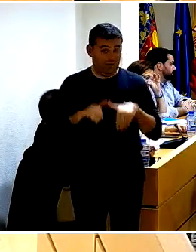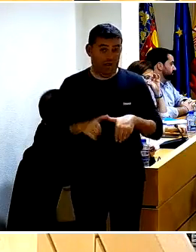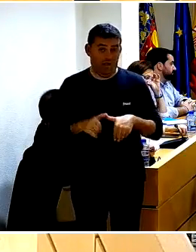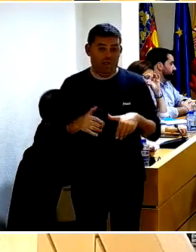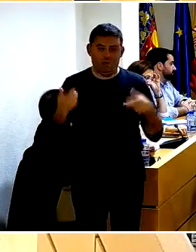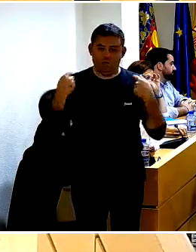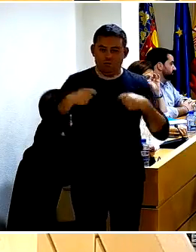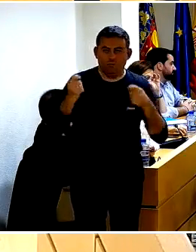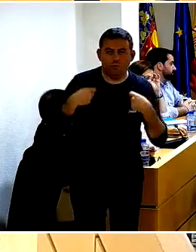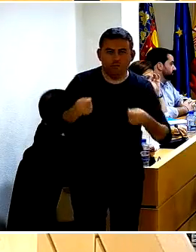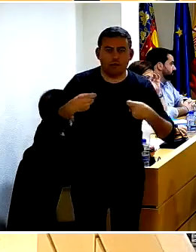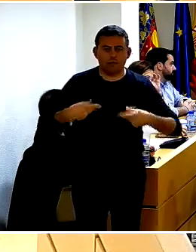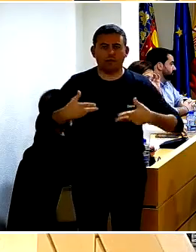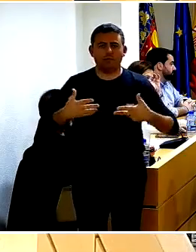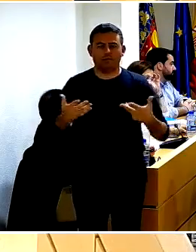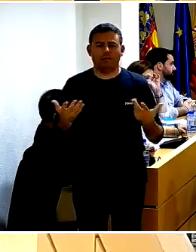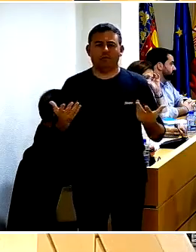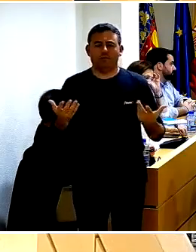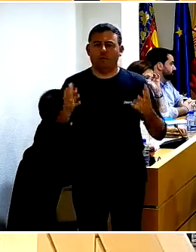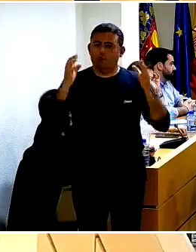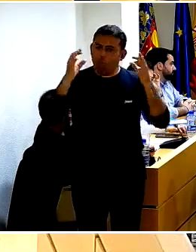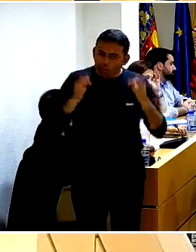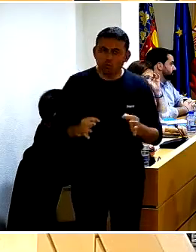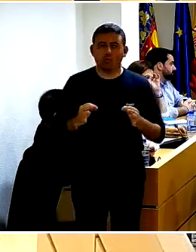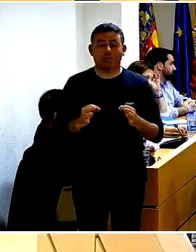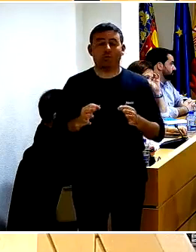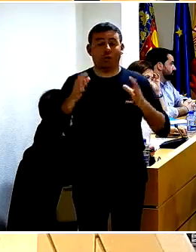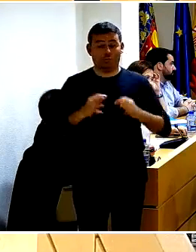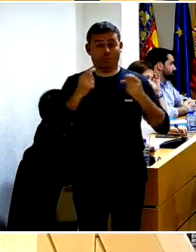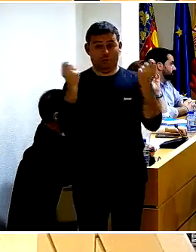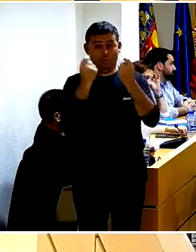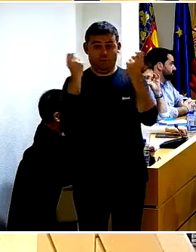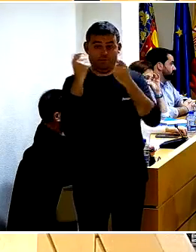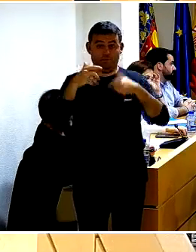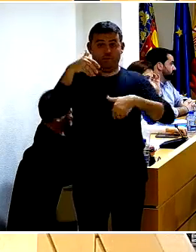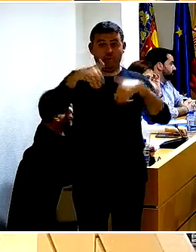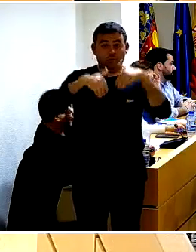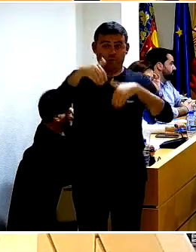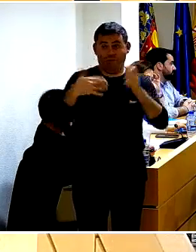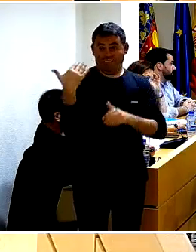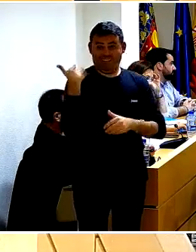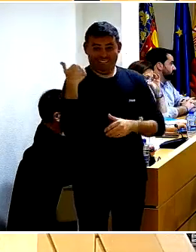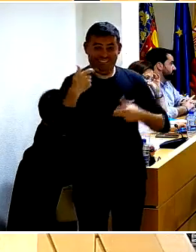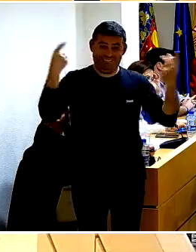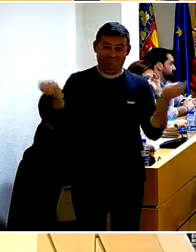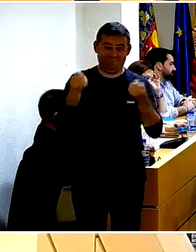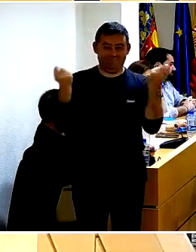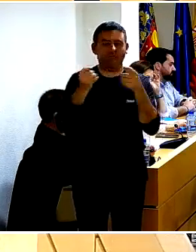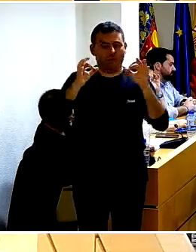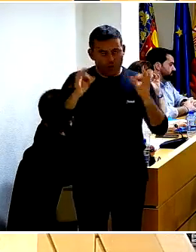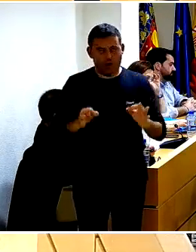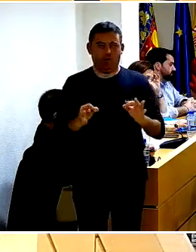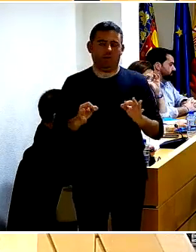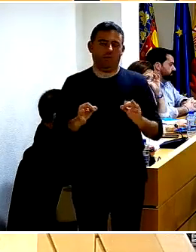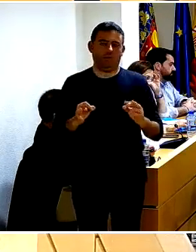no arribarem teníem tot el poble ple d'obres. Justament quan arribem a campanya, justament els últims mesos es donen compte que